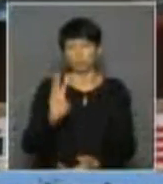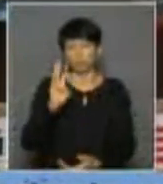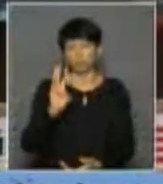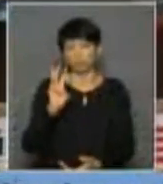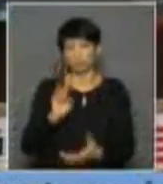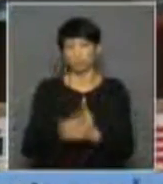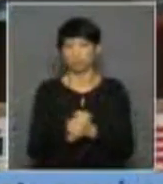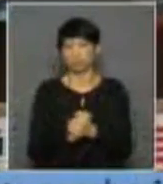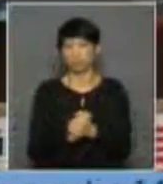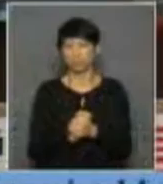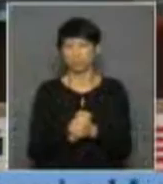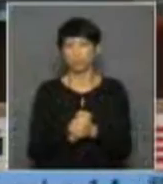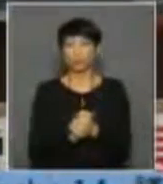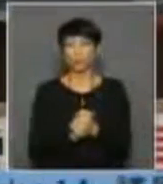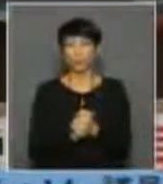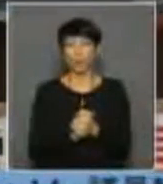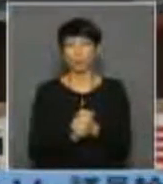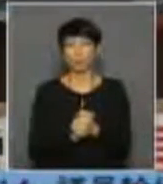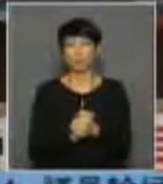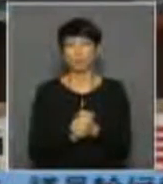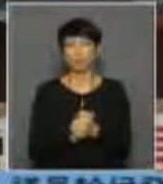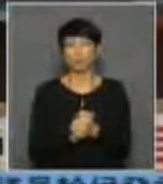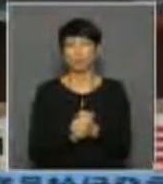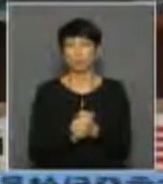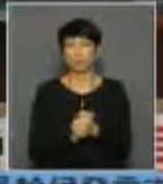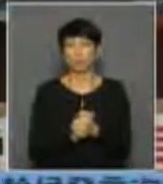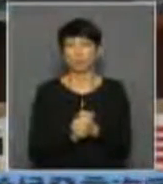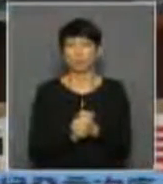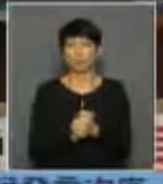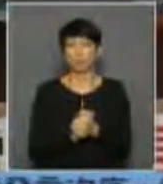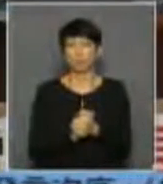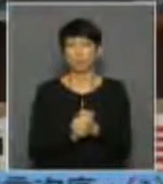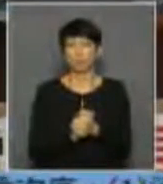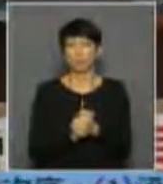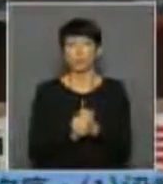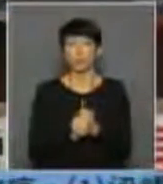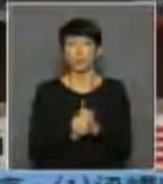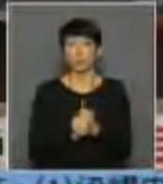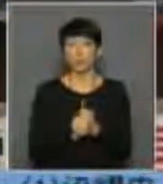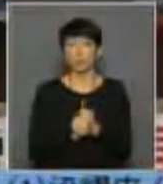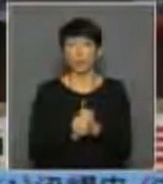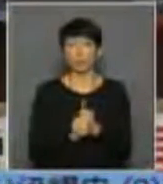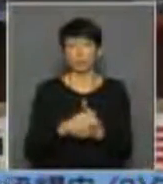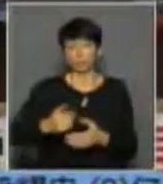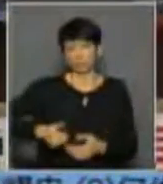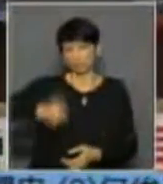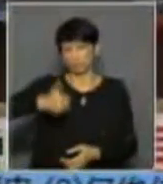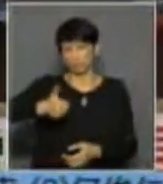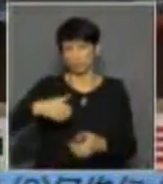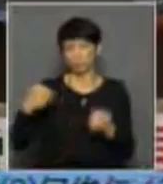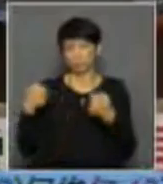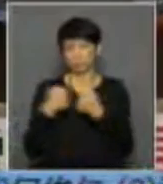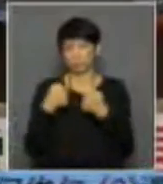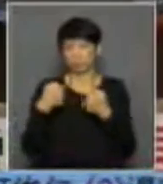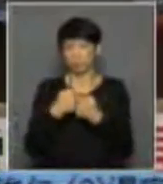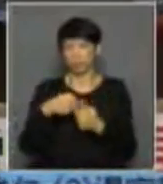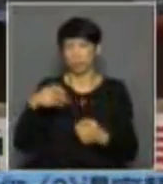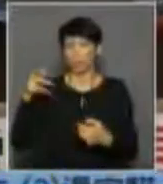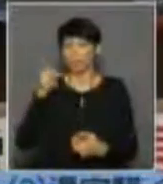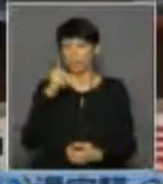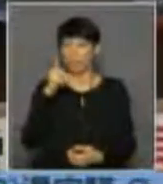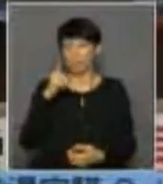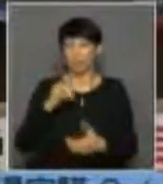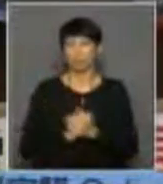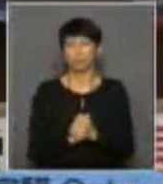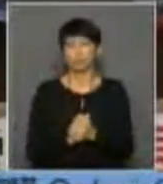沃爾瑪嘅嚇，係可以成功地打低 Kmart， 又唔係真係話打低曬